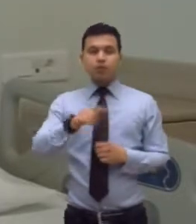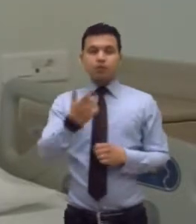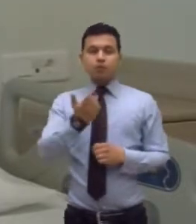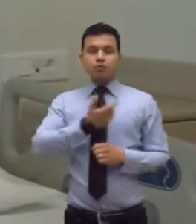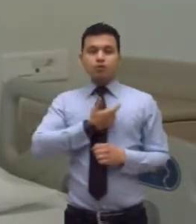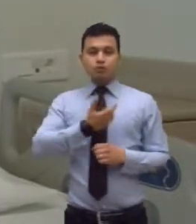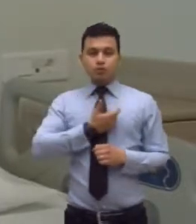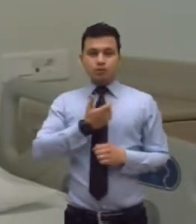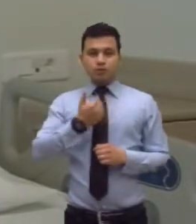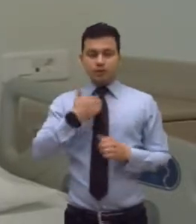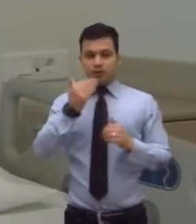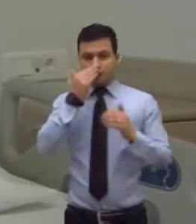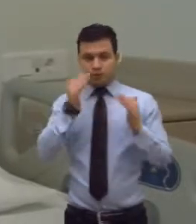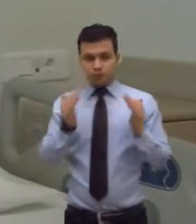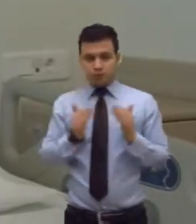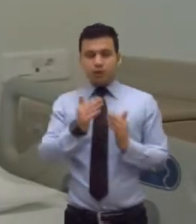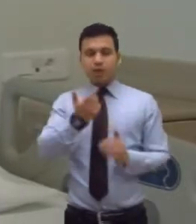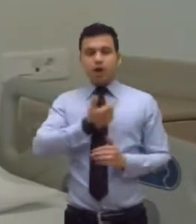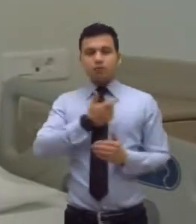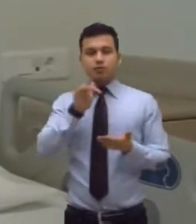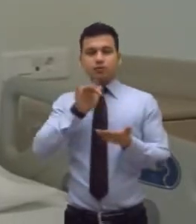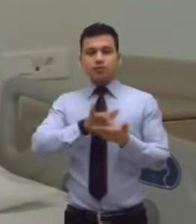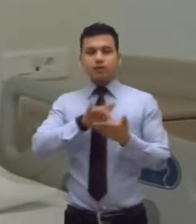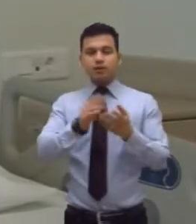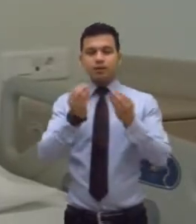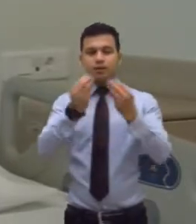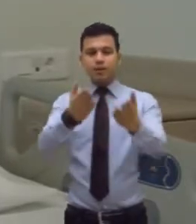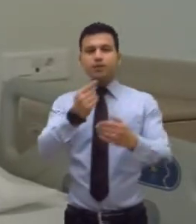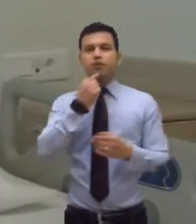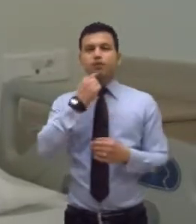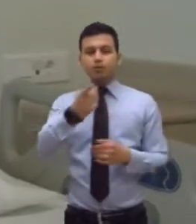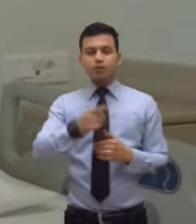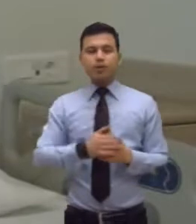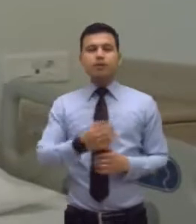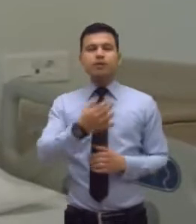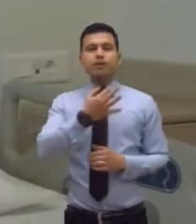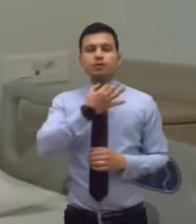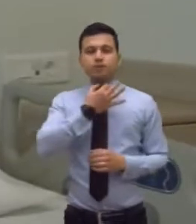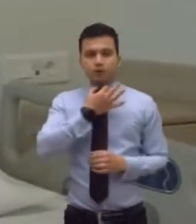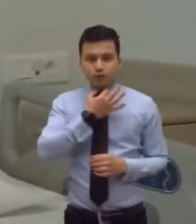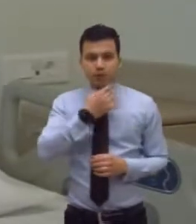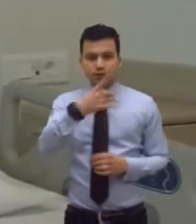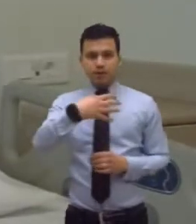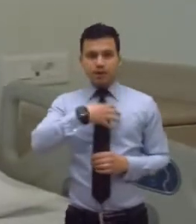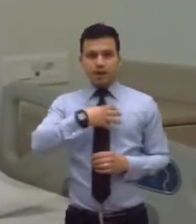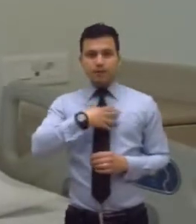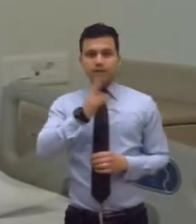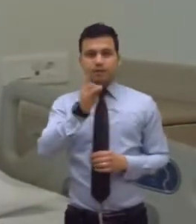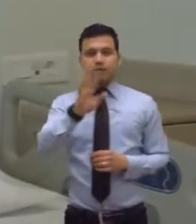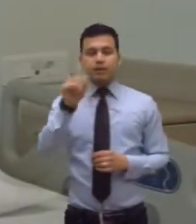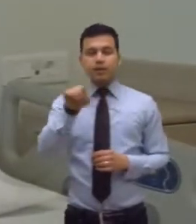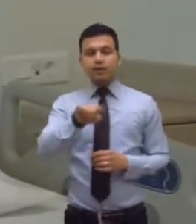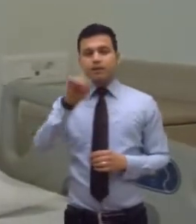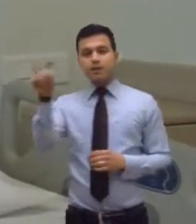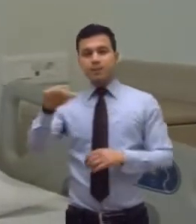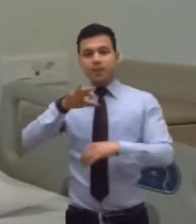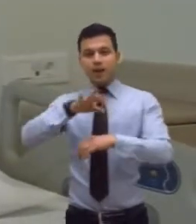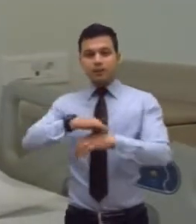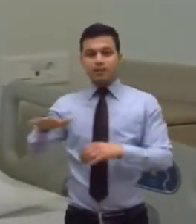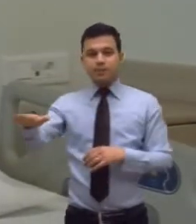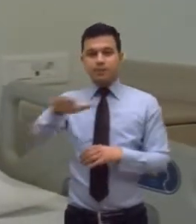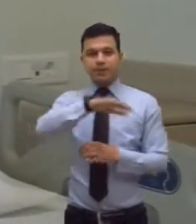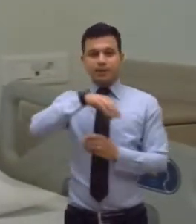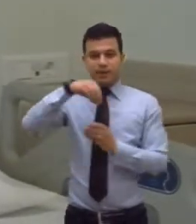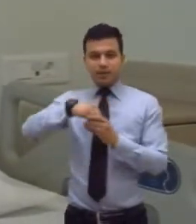halinde yasal mevzuat hükümlerince kanuni işlem yapılacaktır. Lütfen kendiniz ve diğer